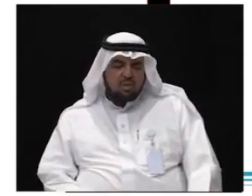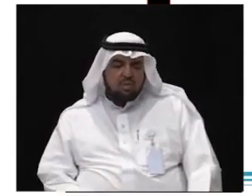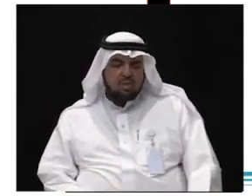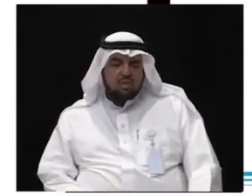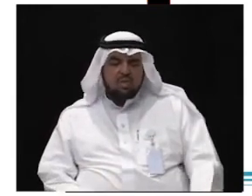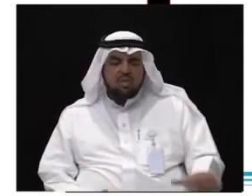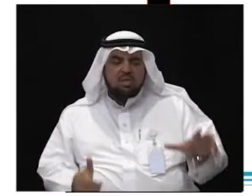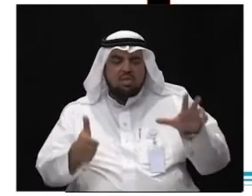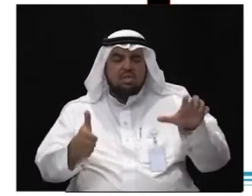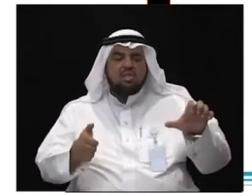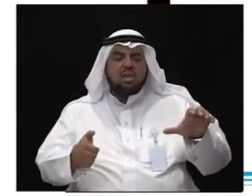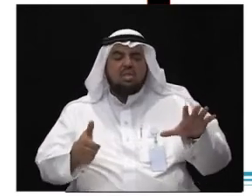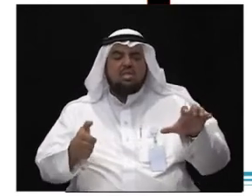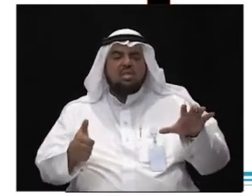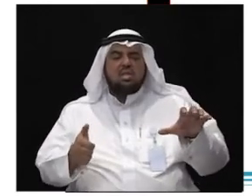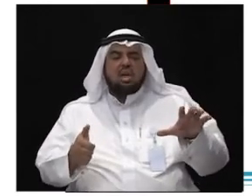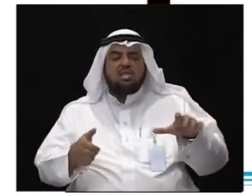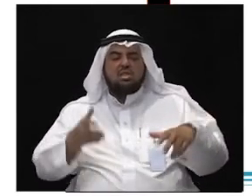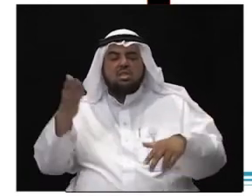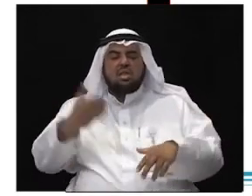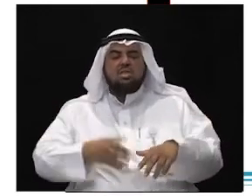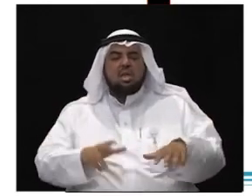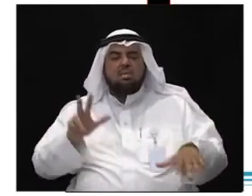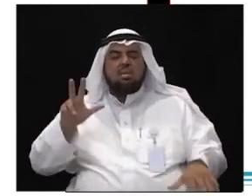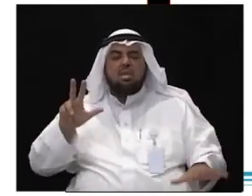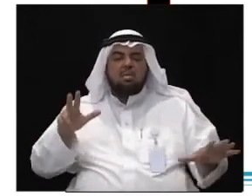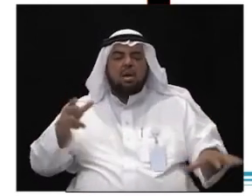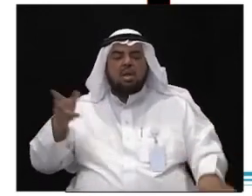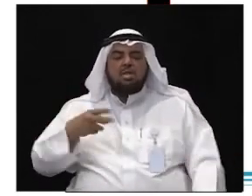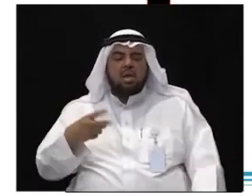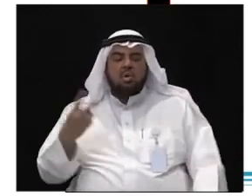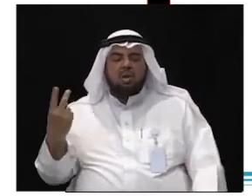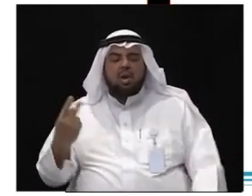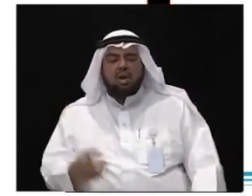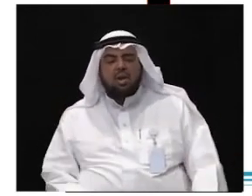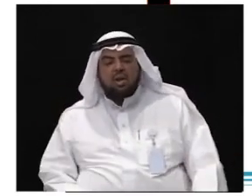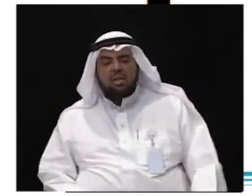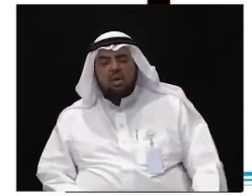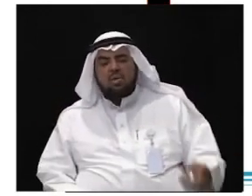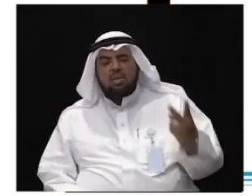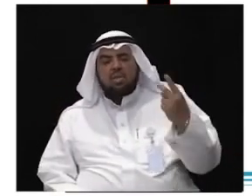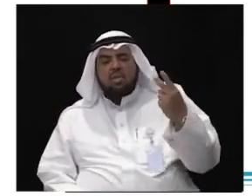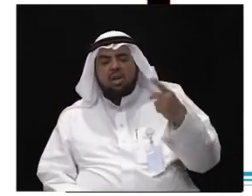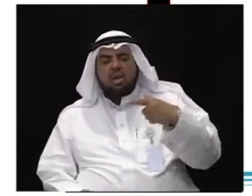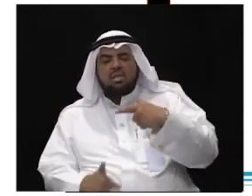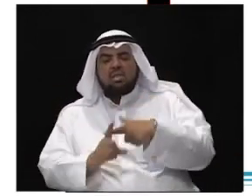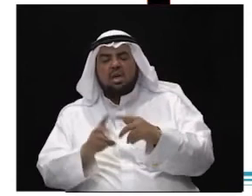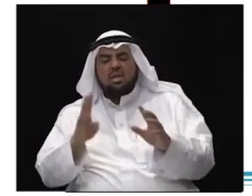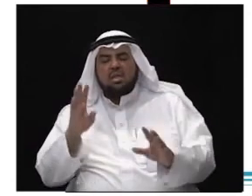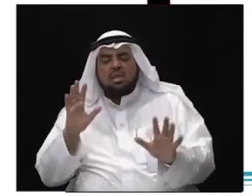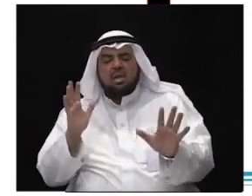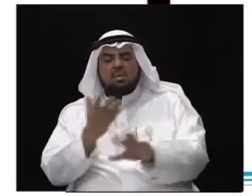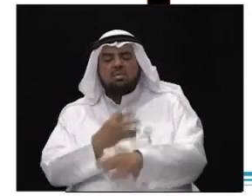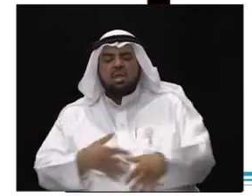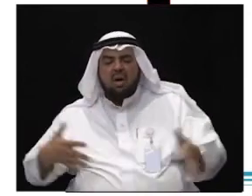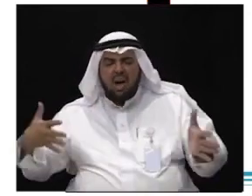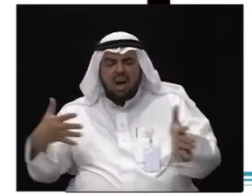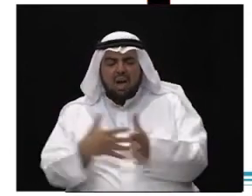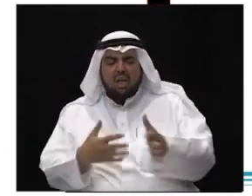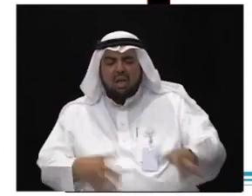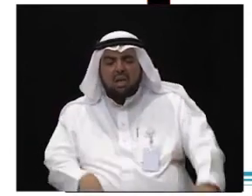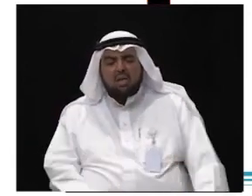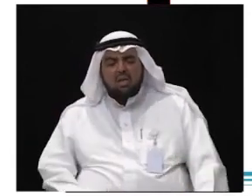نقوم بتنفيذ عملية القسمة ليصبح شكل العملية كما يلي. وأخيرا